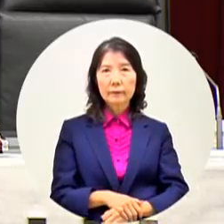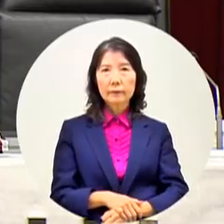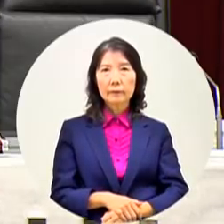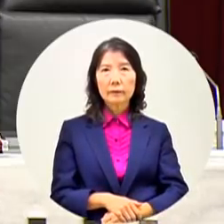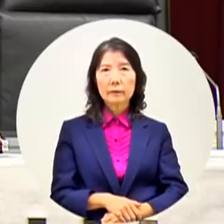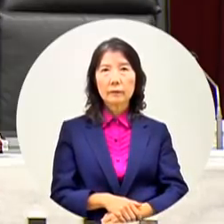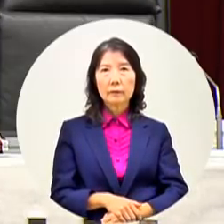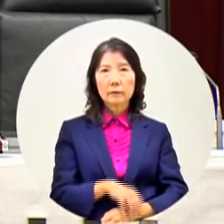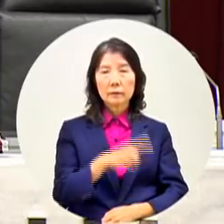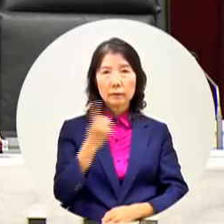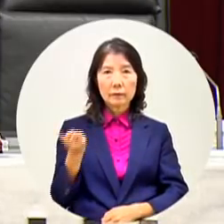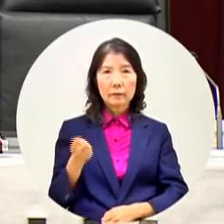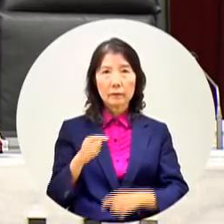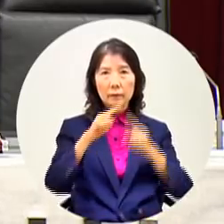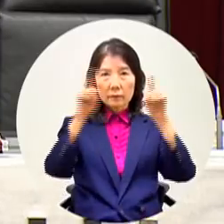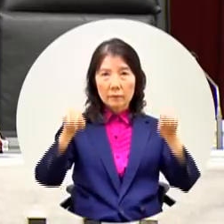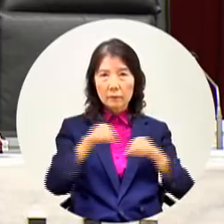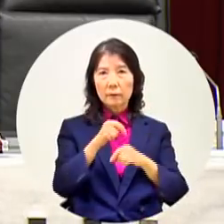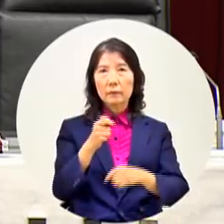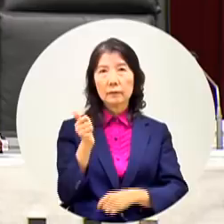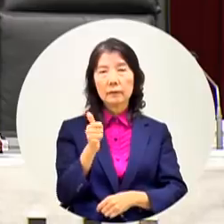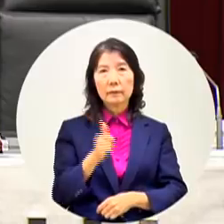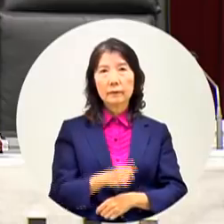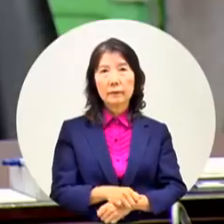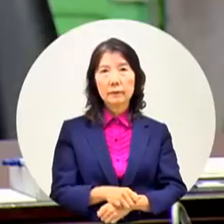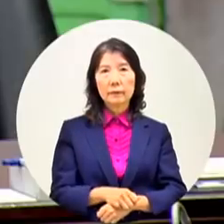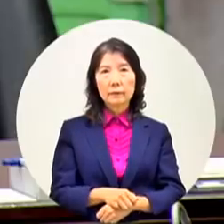啊，接下来张汉忠议员。